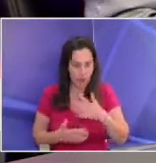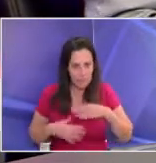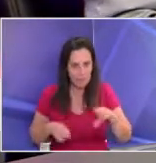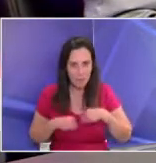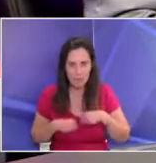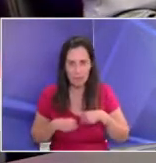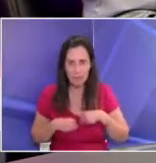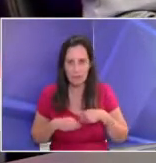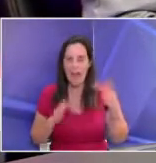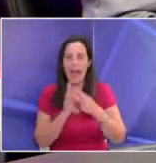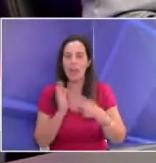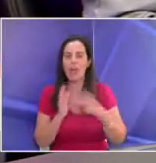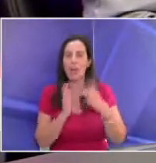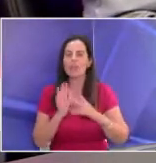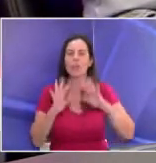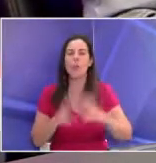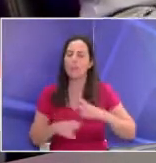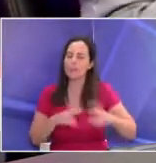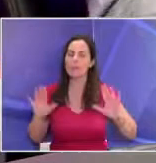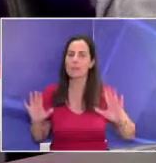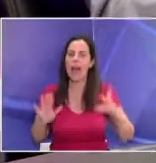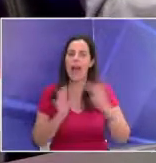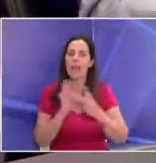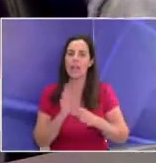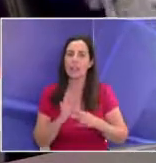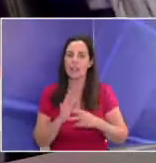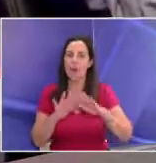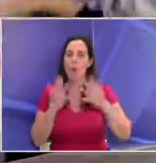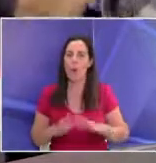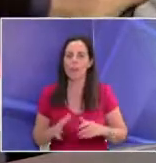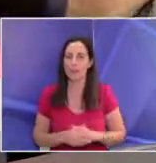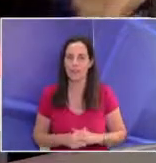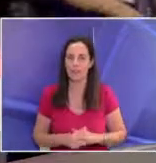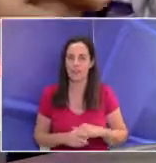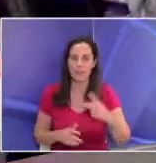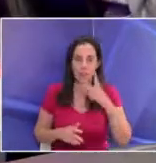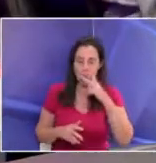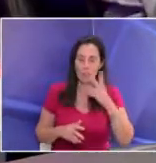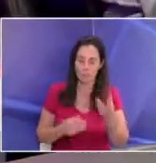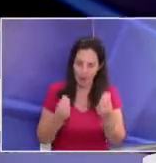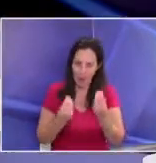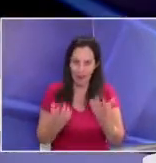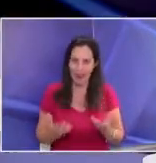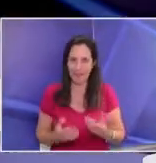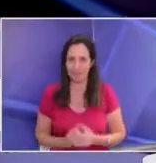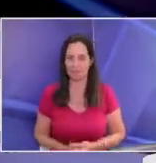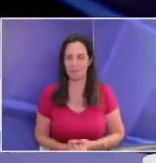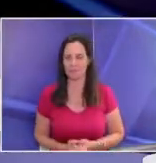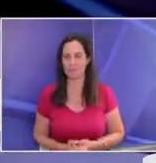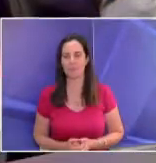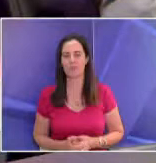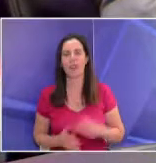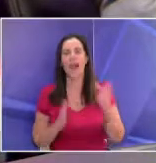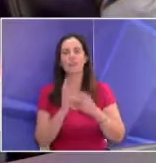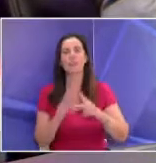מסכים איתו, הקריטריון צריך להיות רק אומנותי. שנייה, אבל אומנות זה לא נוי. שאתה רואה פסל או... רגע, אבל אם אני מבין... תן לי לסיים את הטיעון.